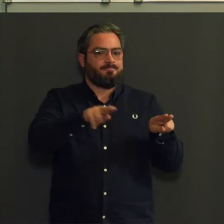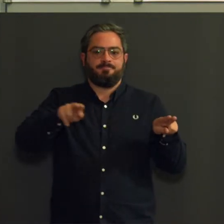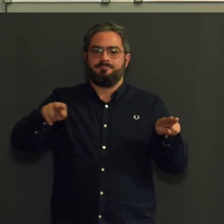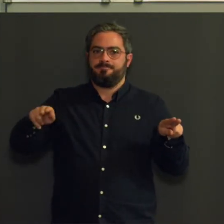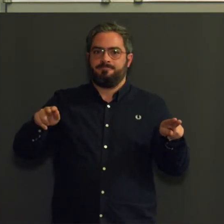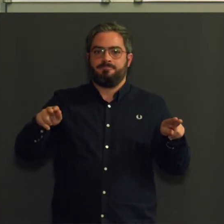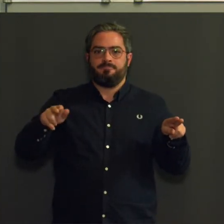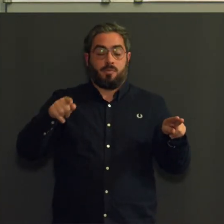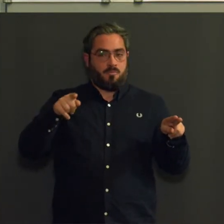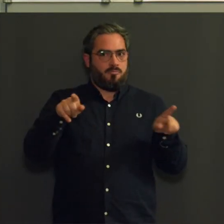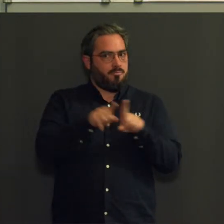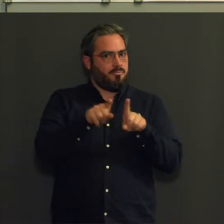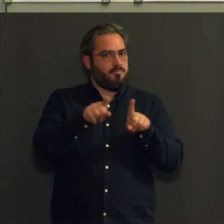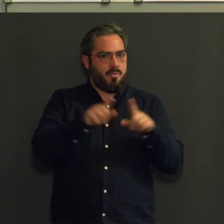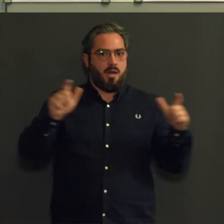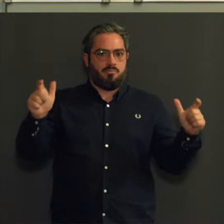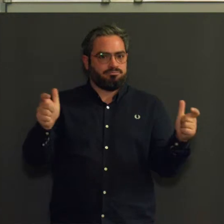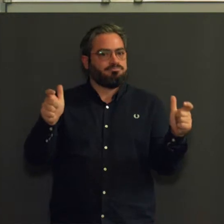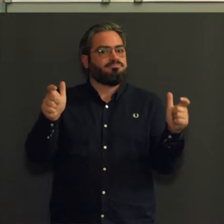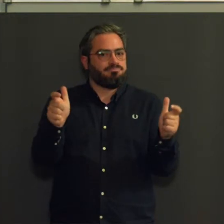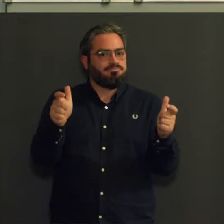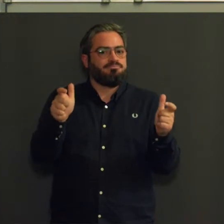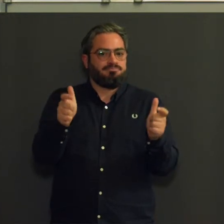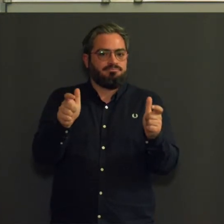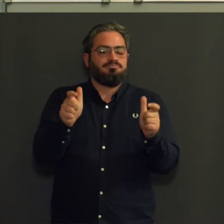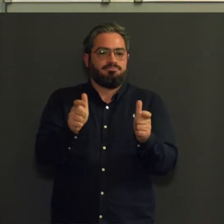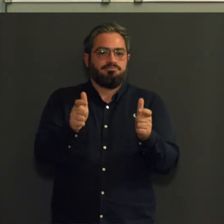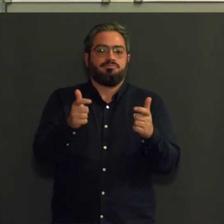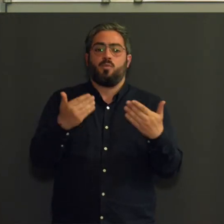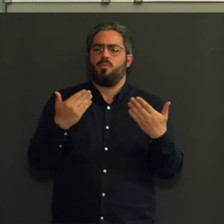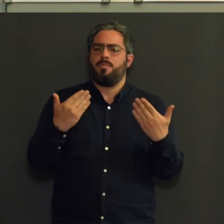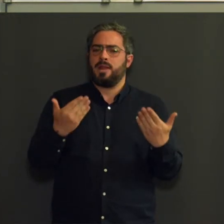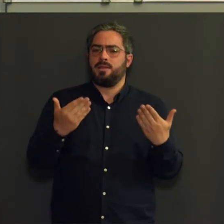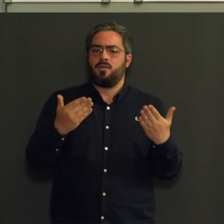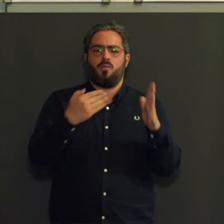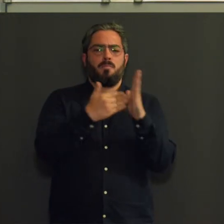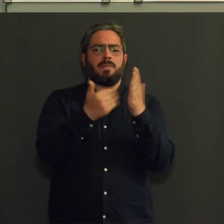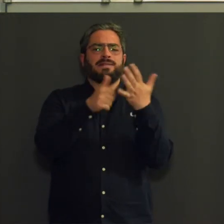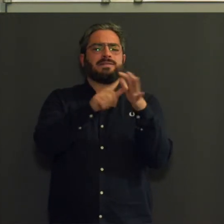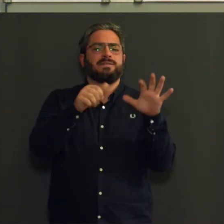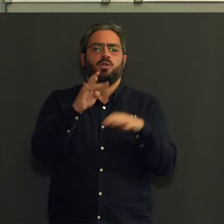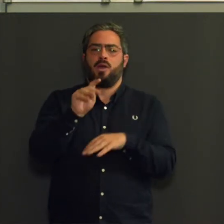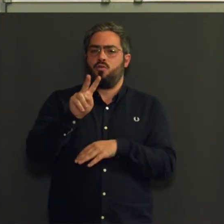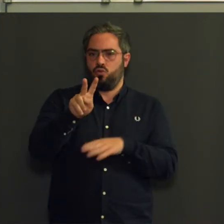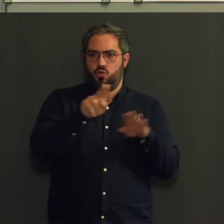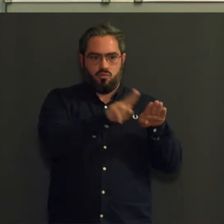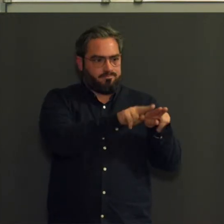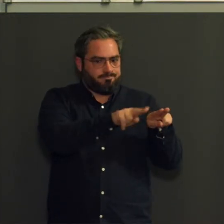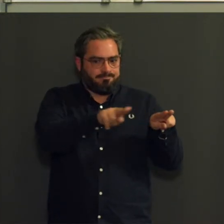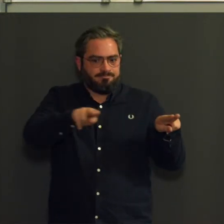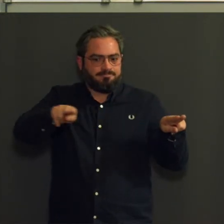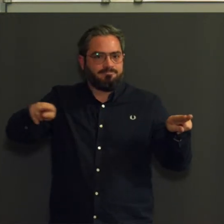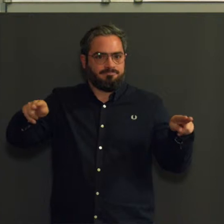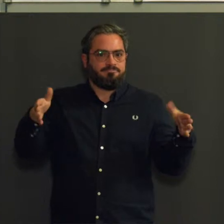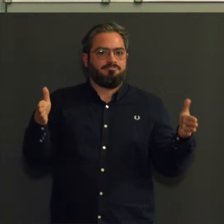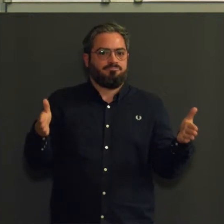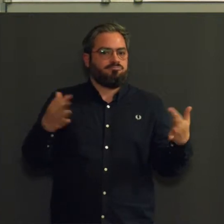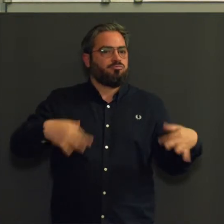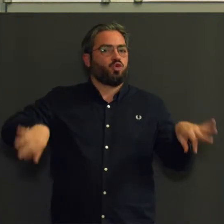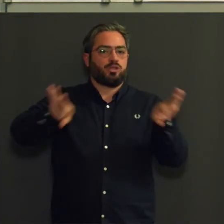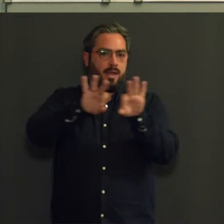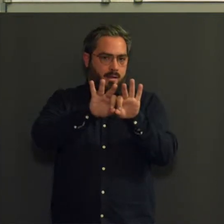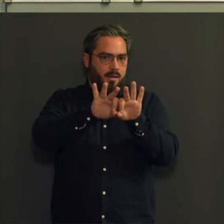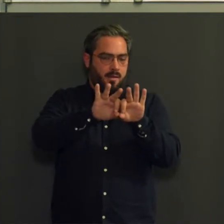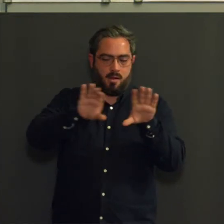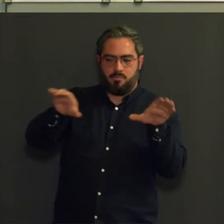sûr, continue également à diminuer, ce qui fait qu'actuellement nous avons 1642 patients Covid dans nos hôpitaux,